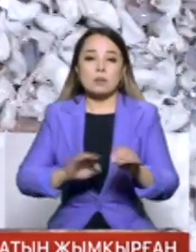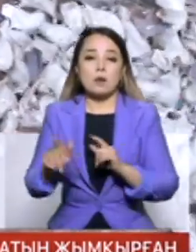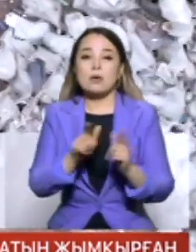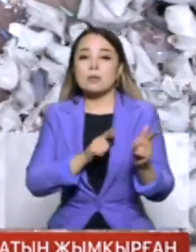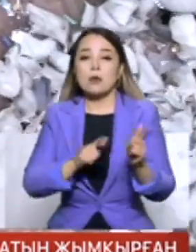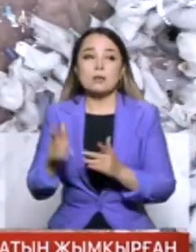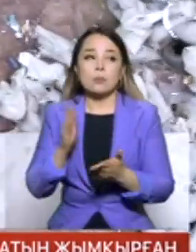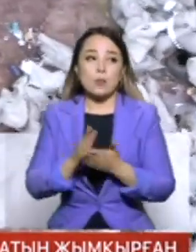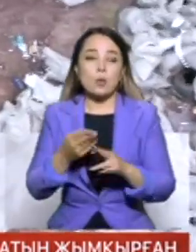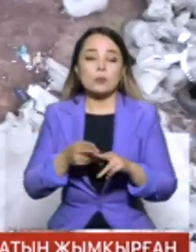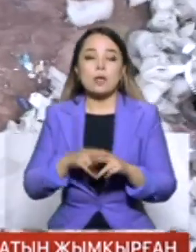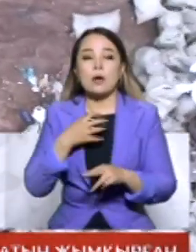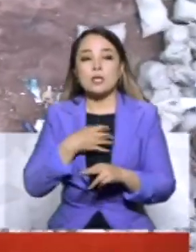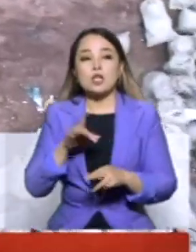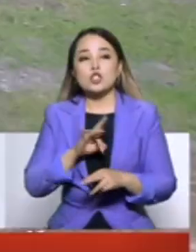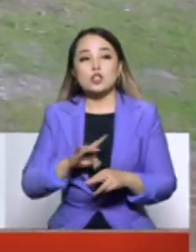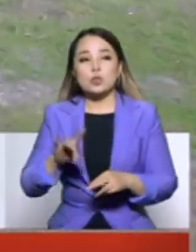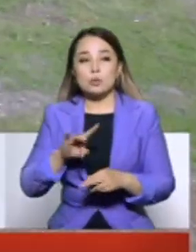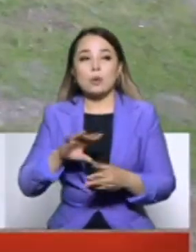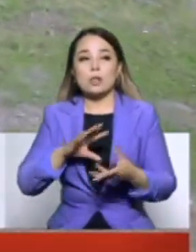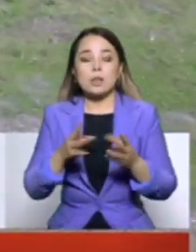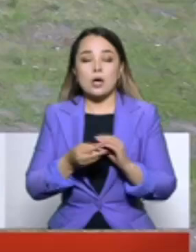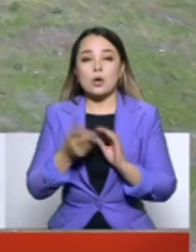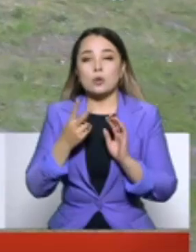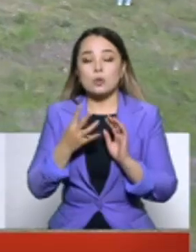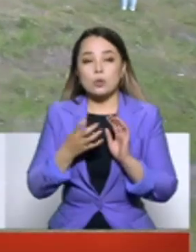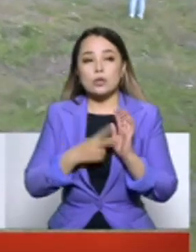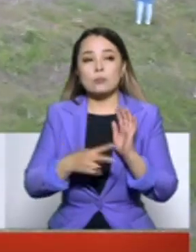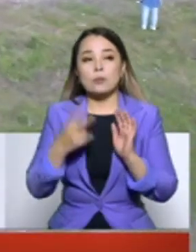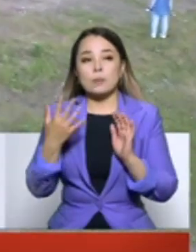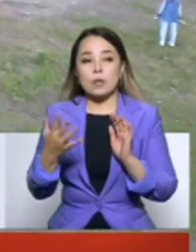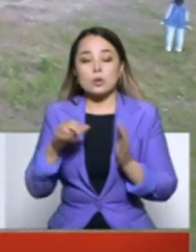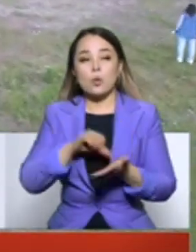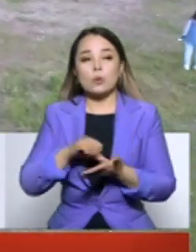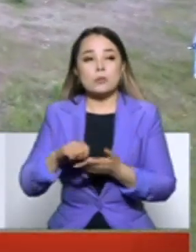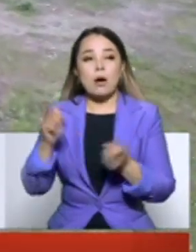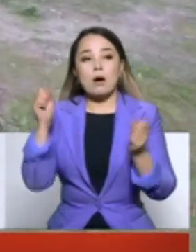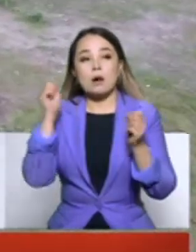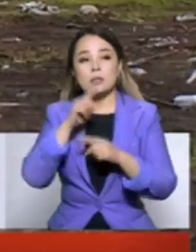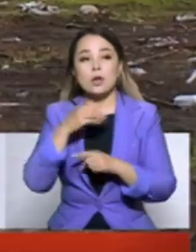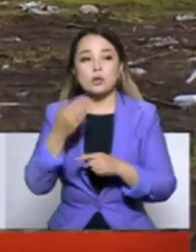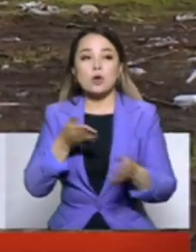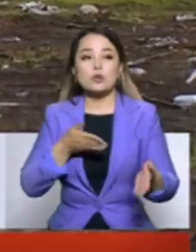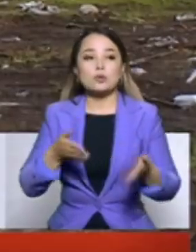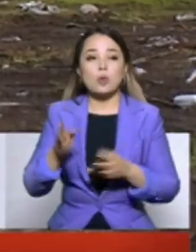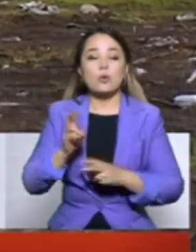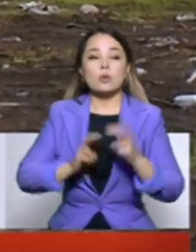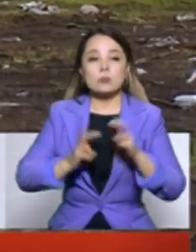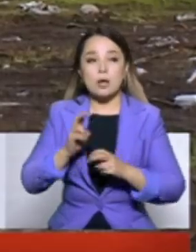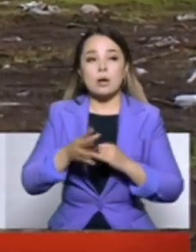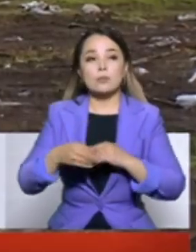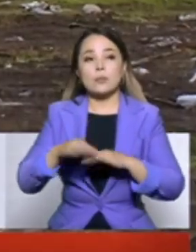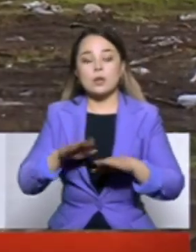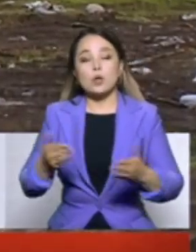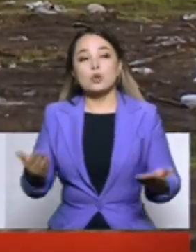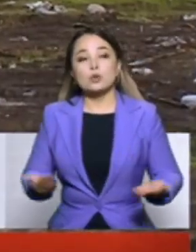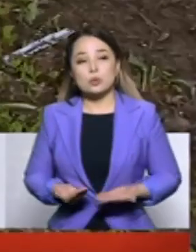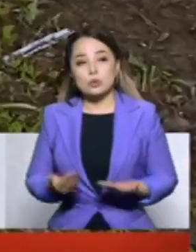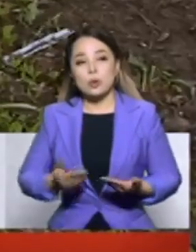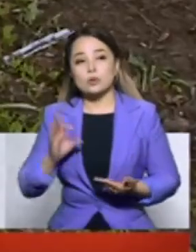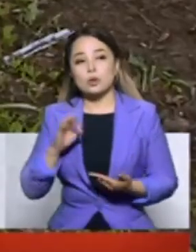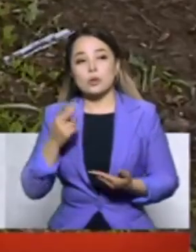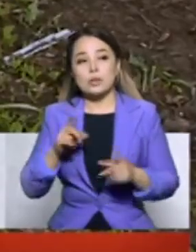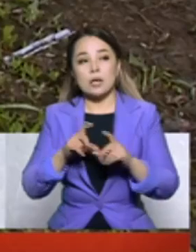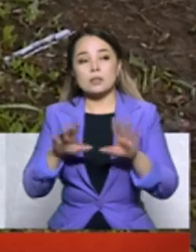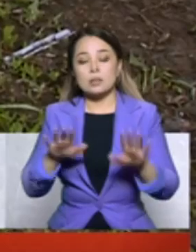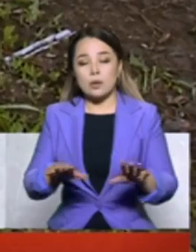әзірледі. Соның негізінде республика бойынша 475 учаске анықталды. Олар жол бойы өнеркәсіп аймағы, тұрғын аудандар, әлеуметтік